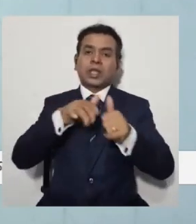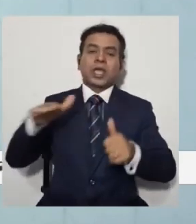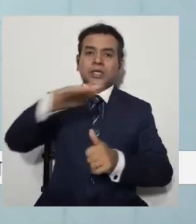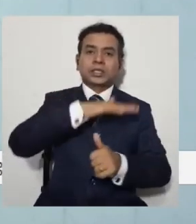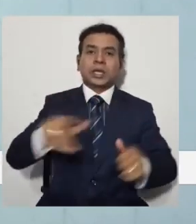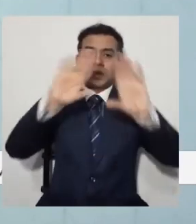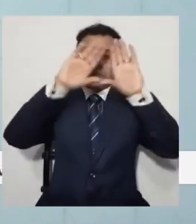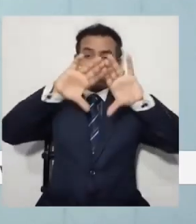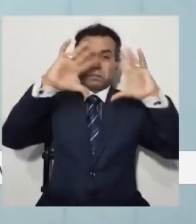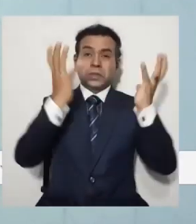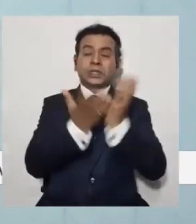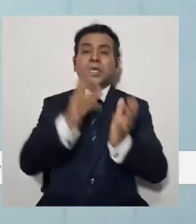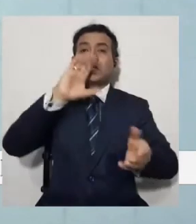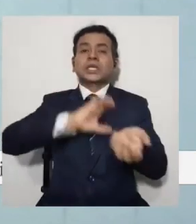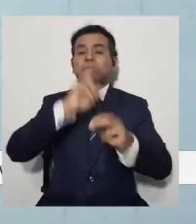পেয়েছি সেটা হলো 24 ঘন্টায়